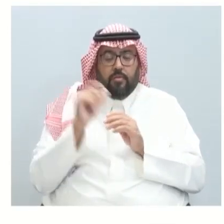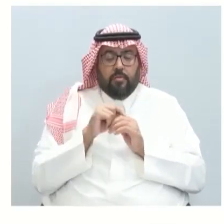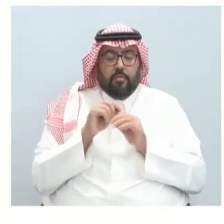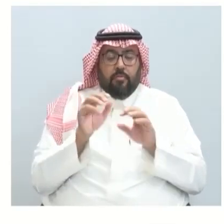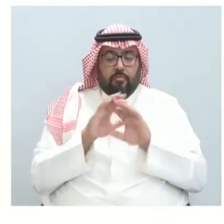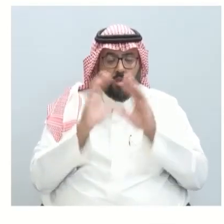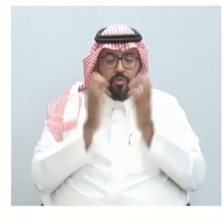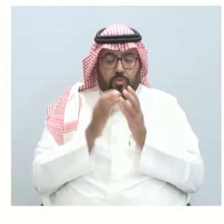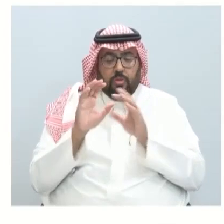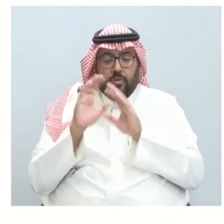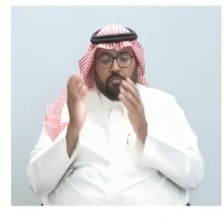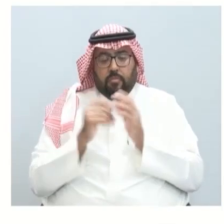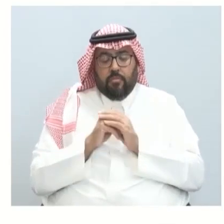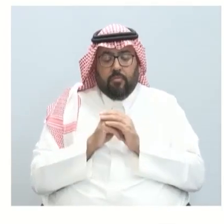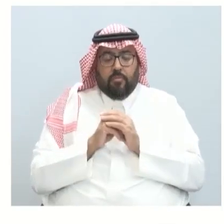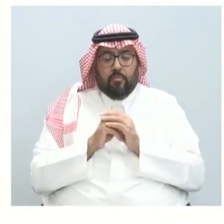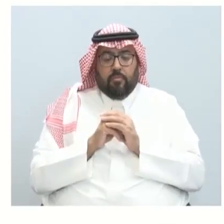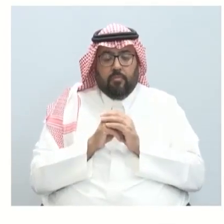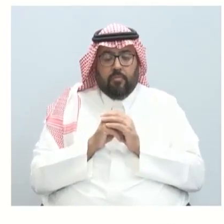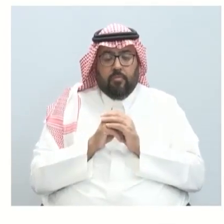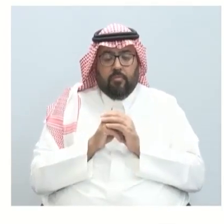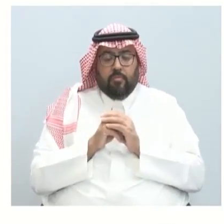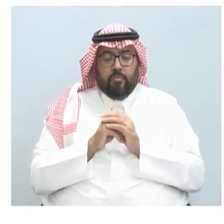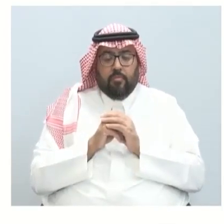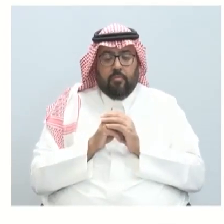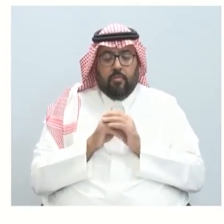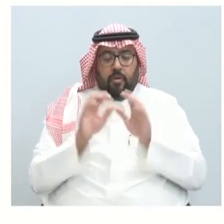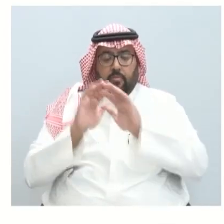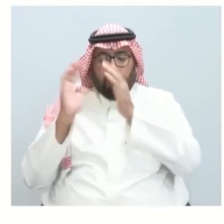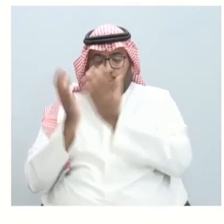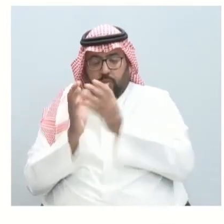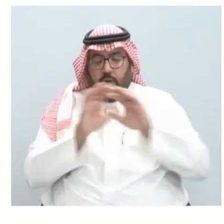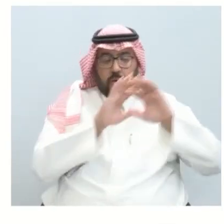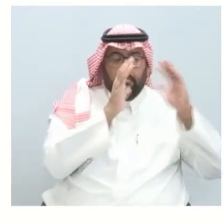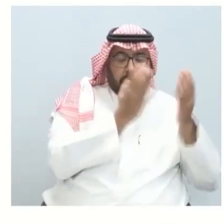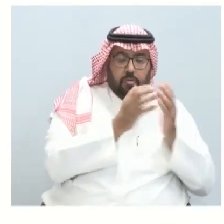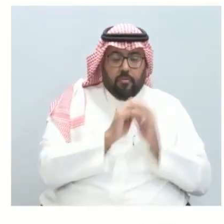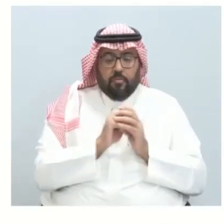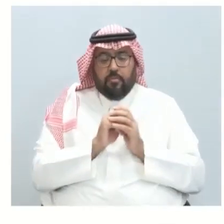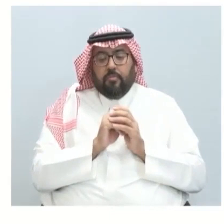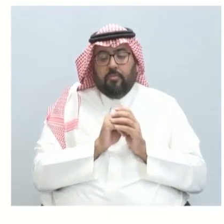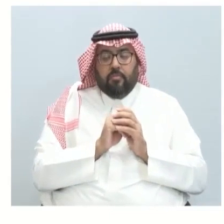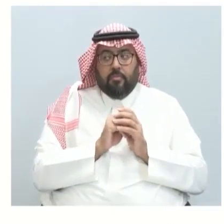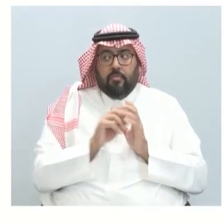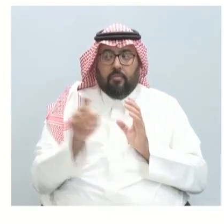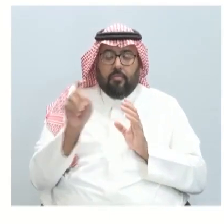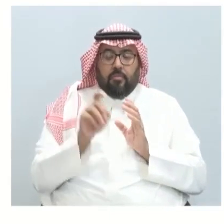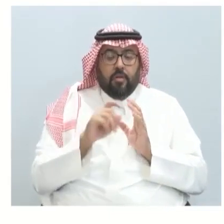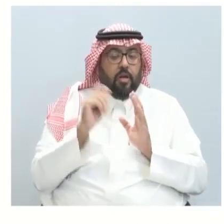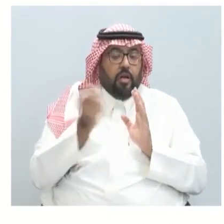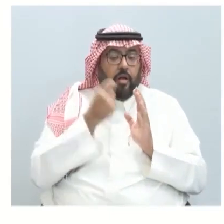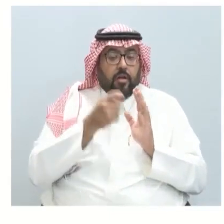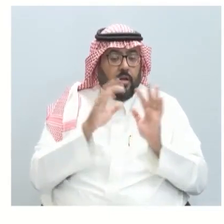مجموعه والمكعبات هي المجموعه الاخرى الان لدينا هذا السؤال